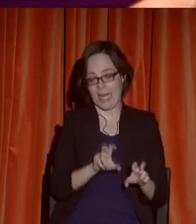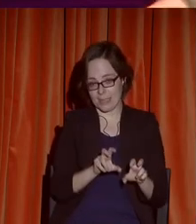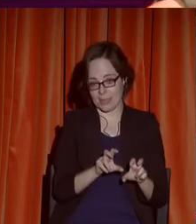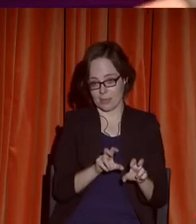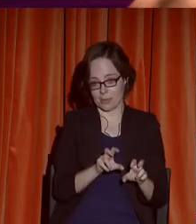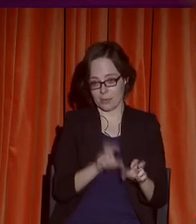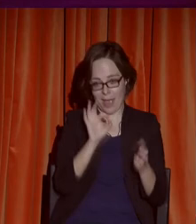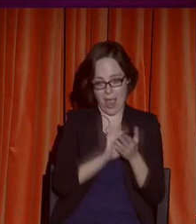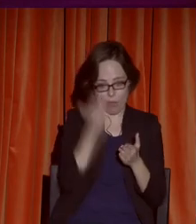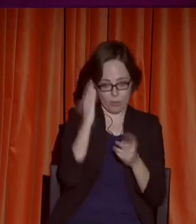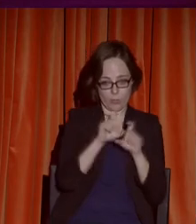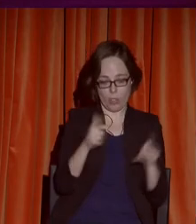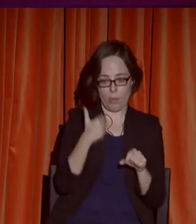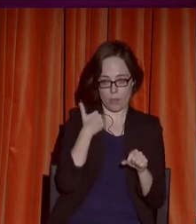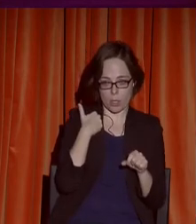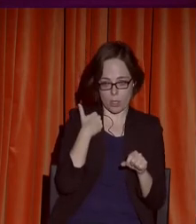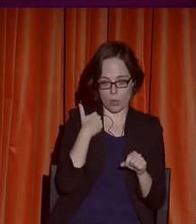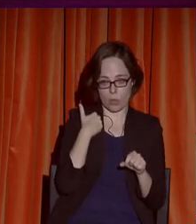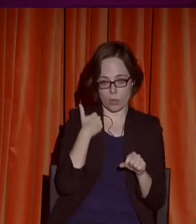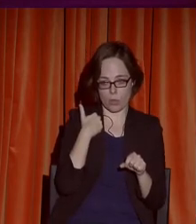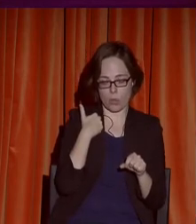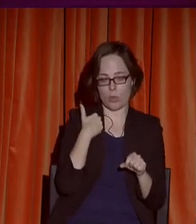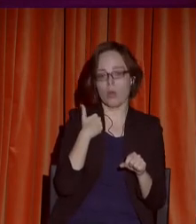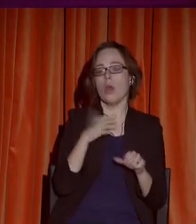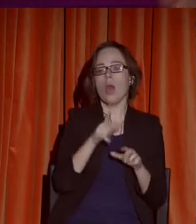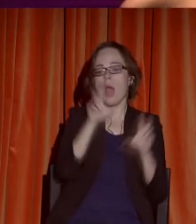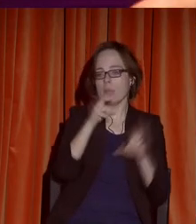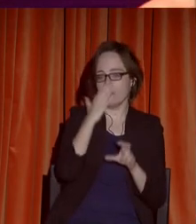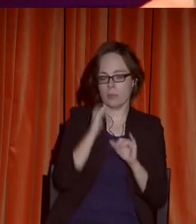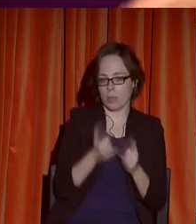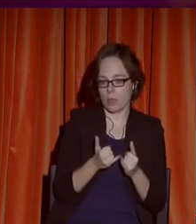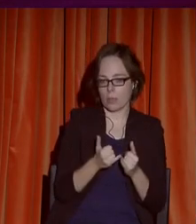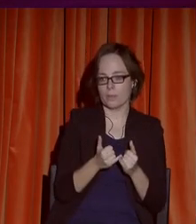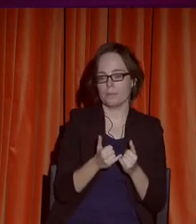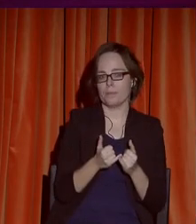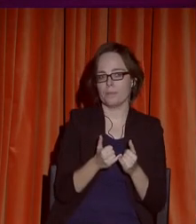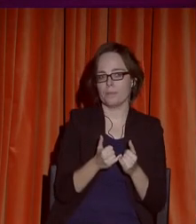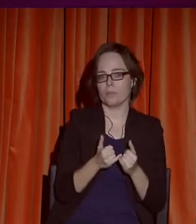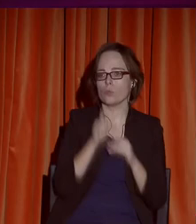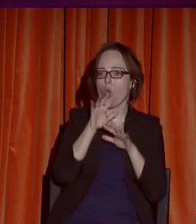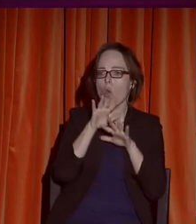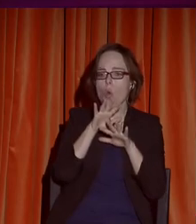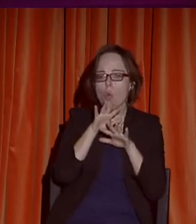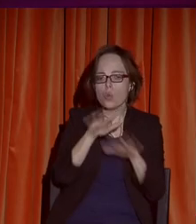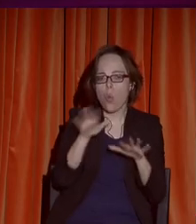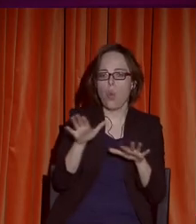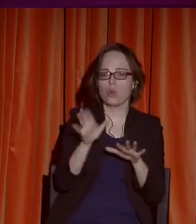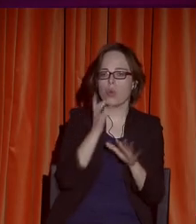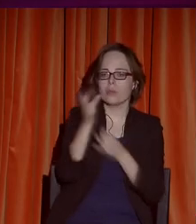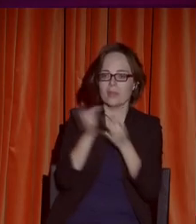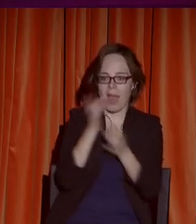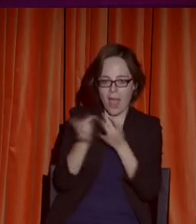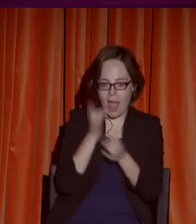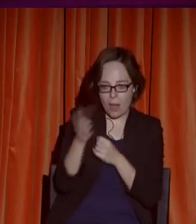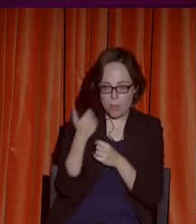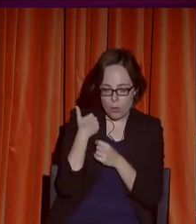którym wówczas był skonfrontowany Trybunał, mianowicie bardzo ogromną ilość skarg zawisłych przed Trybunałem, co